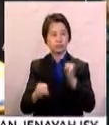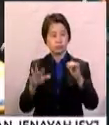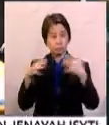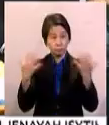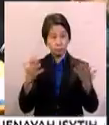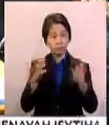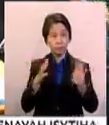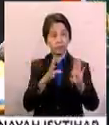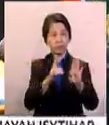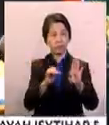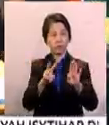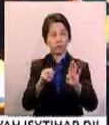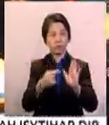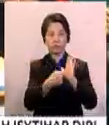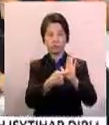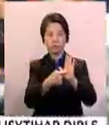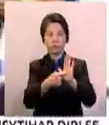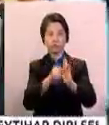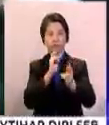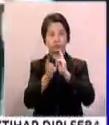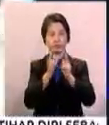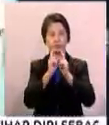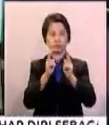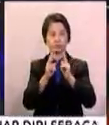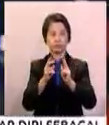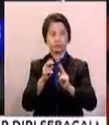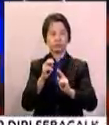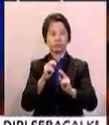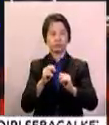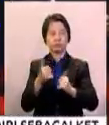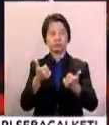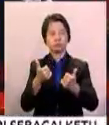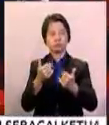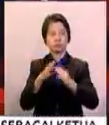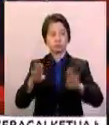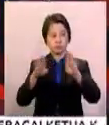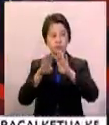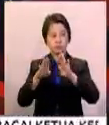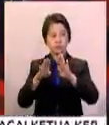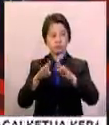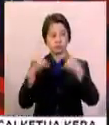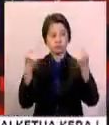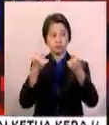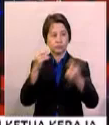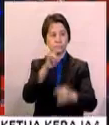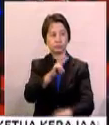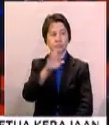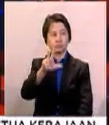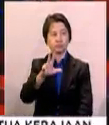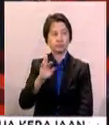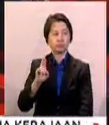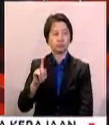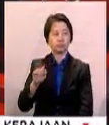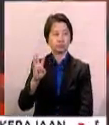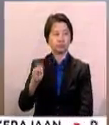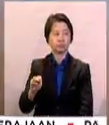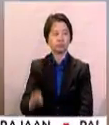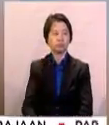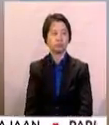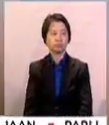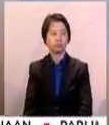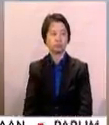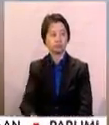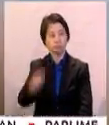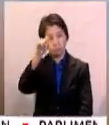ini, kami paparkan klip-klip ucapan selebriti tempatan sempena sambutan ulang tahun ke-73 RTM.